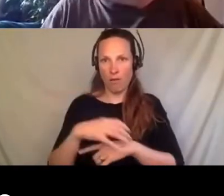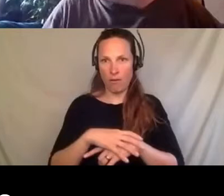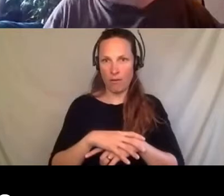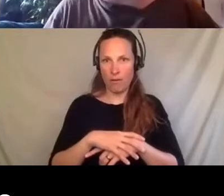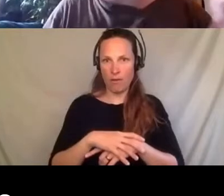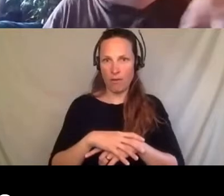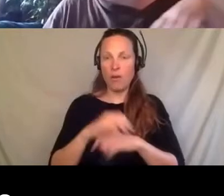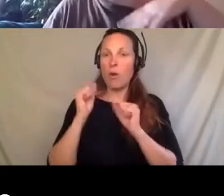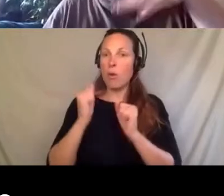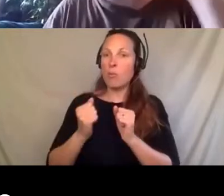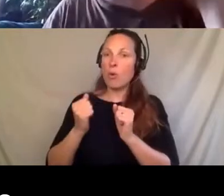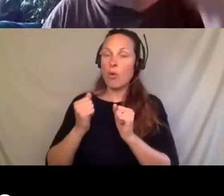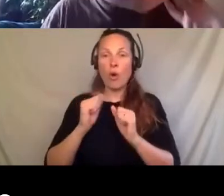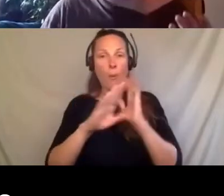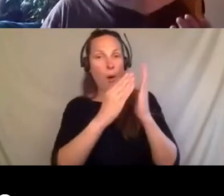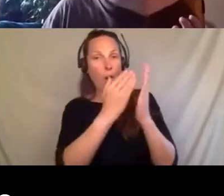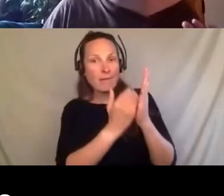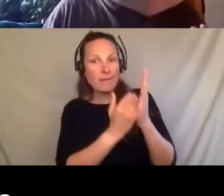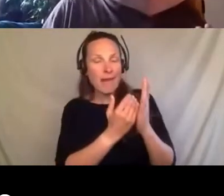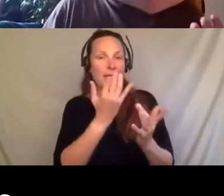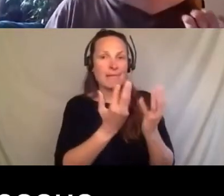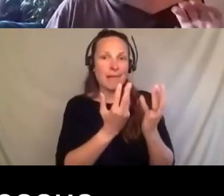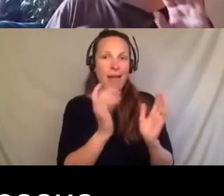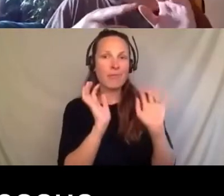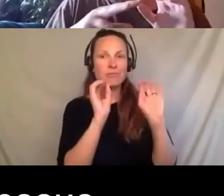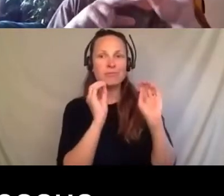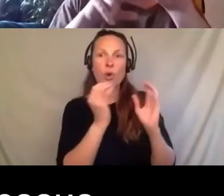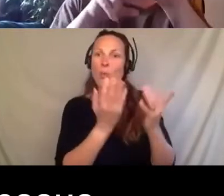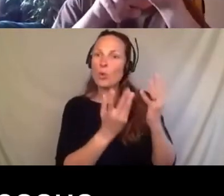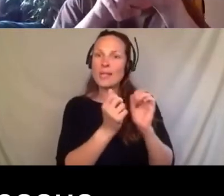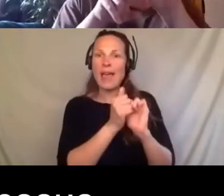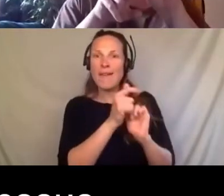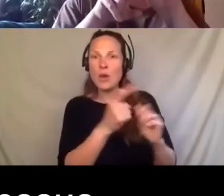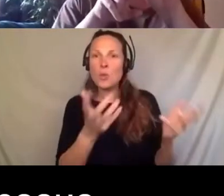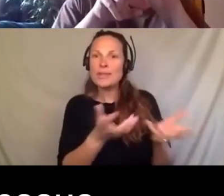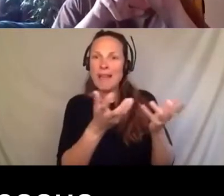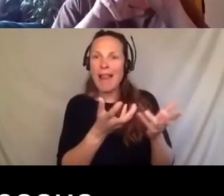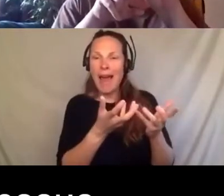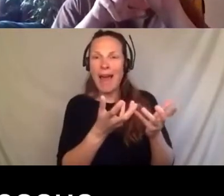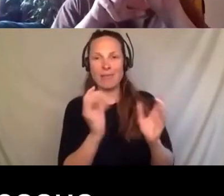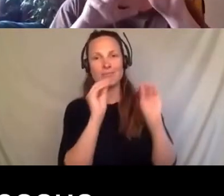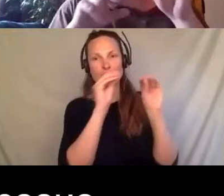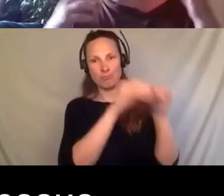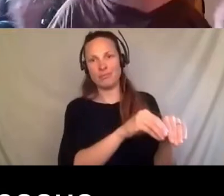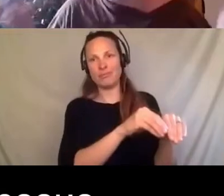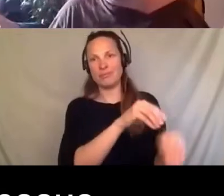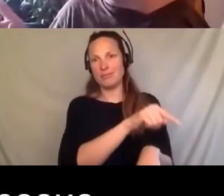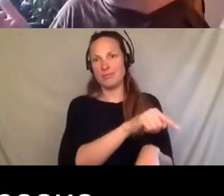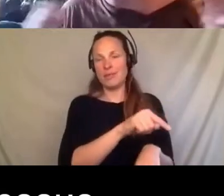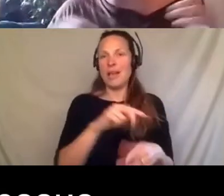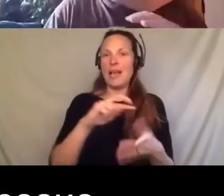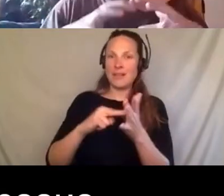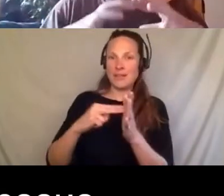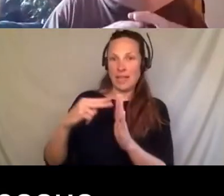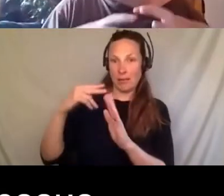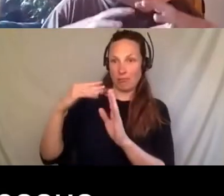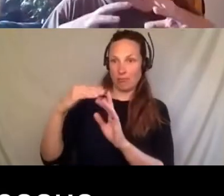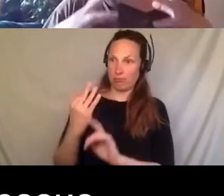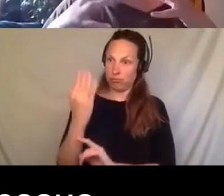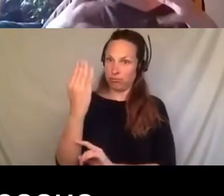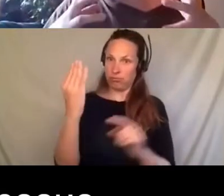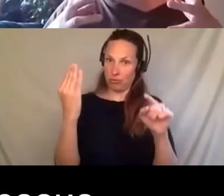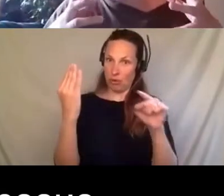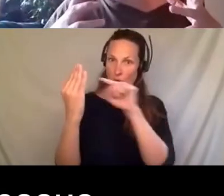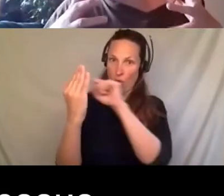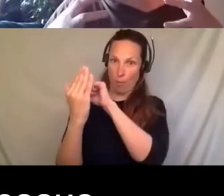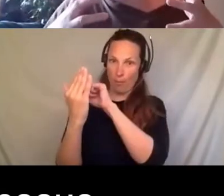on peut le mettre dans notre recette, dans notre salade, peu importe. Puis, on coupe une petite partie sur le dessus, sans exagérer. Et